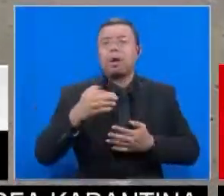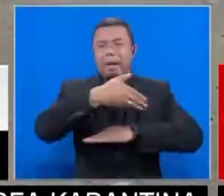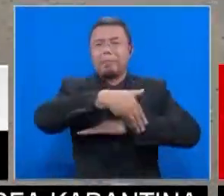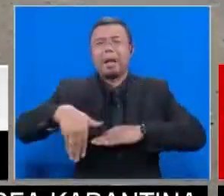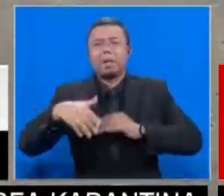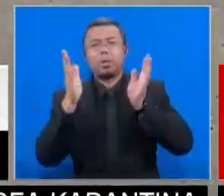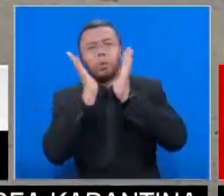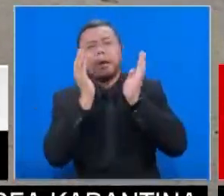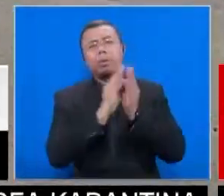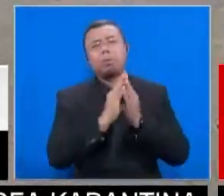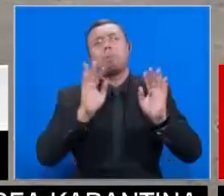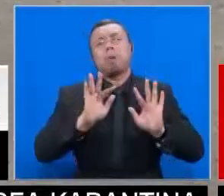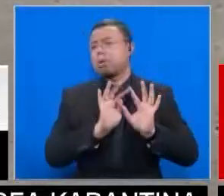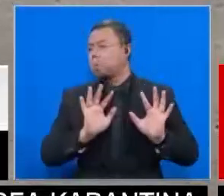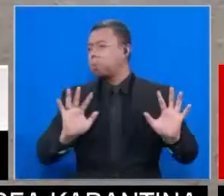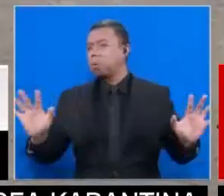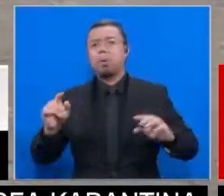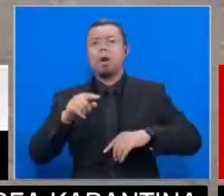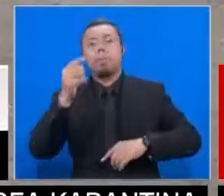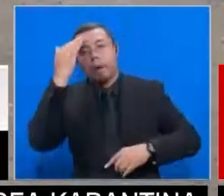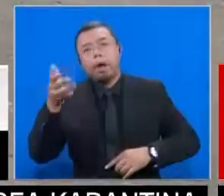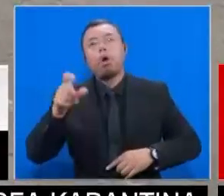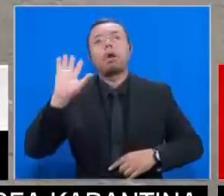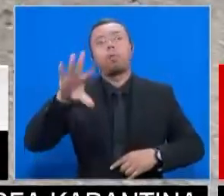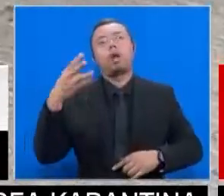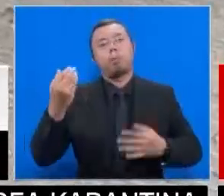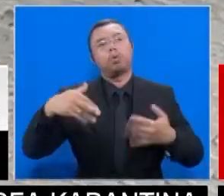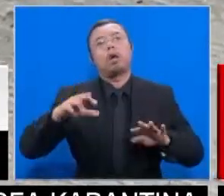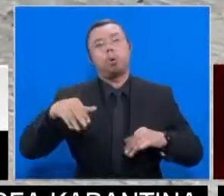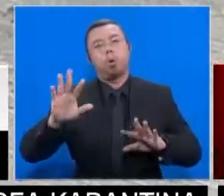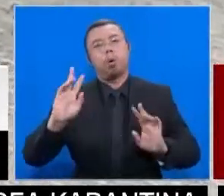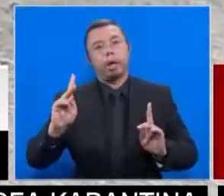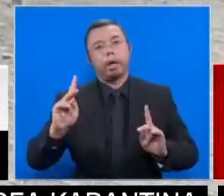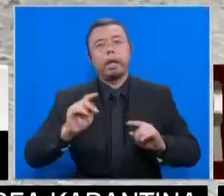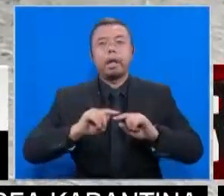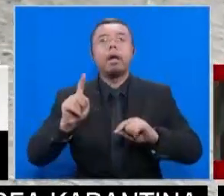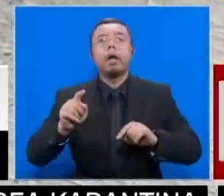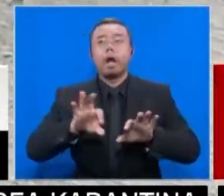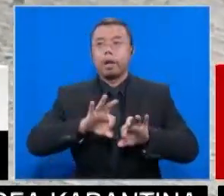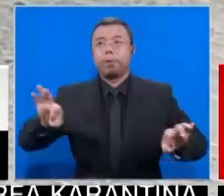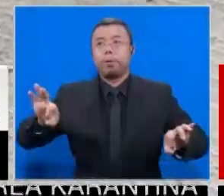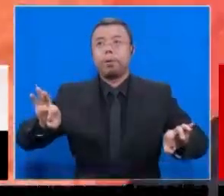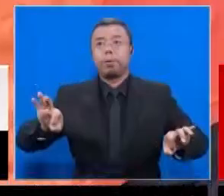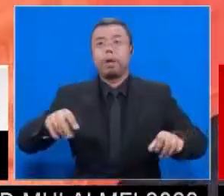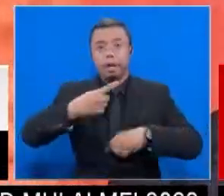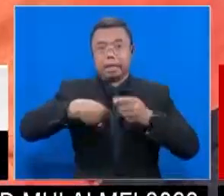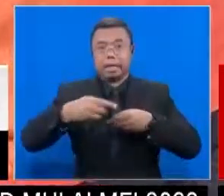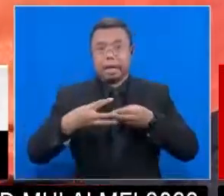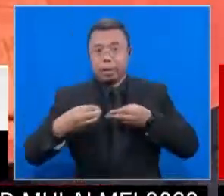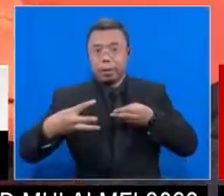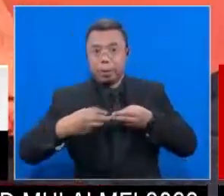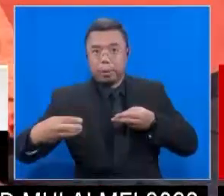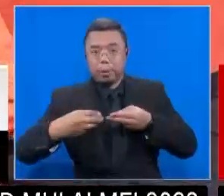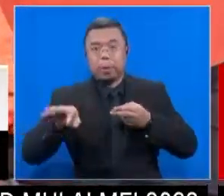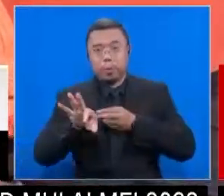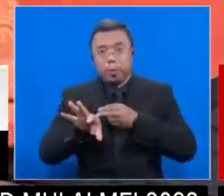Indramayu, Jawa Barat ini kembali marak seiring diperbolehkannya warga untuk mudik. Berbekal potongan pohon kenotan yang diikat seperti sapu lidi,